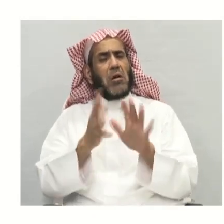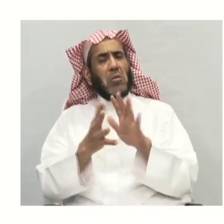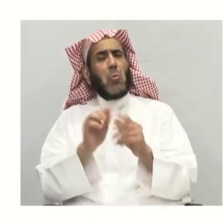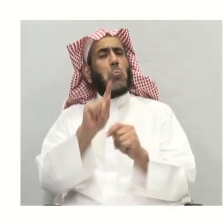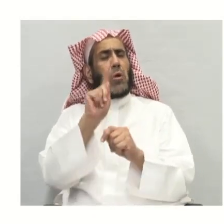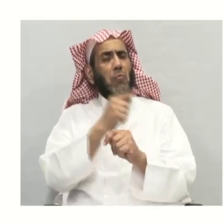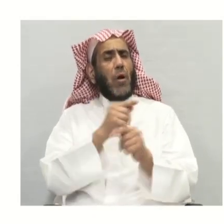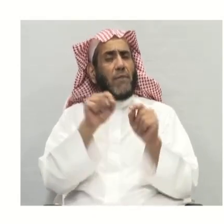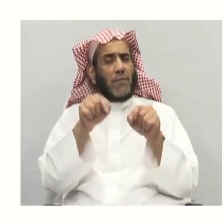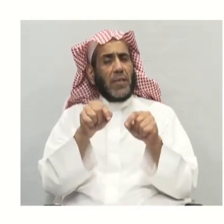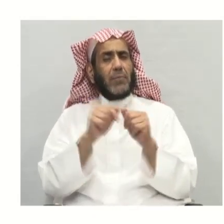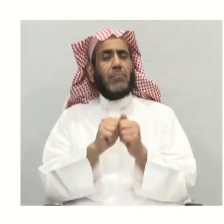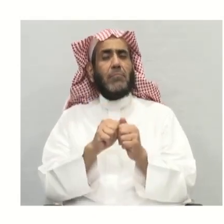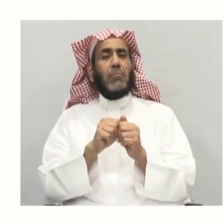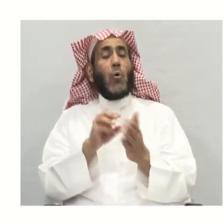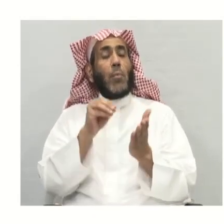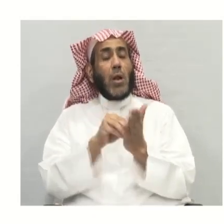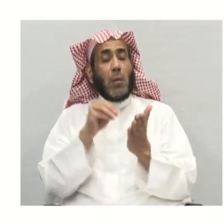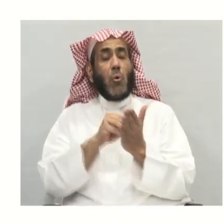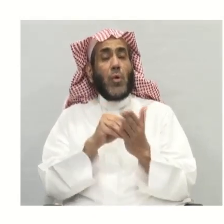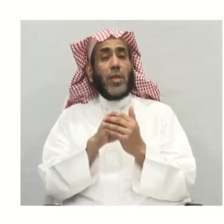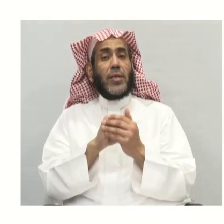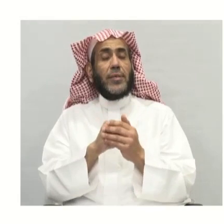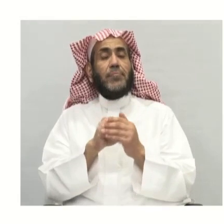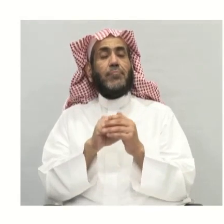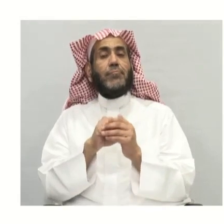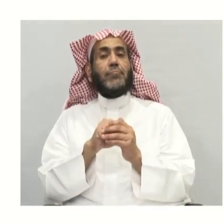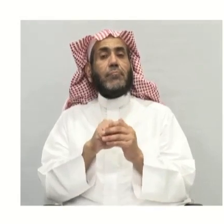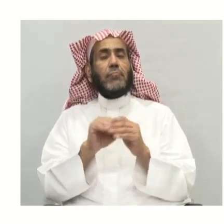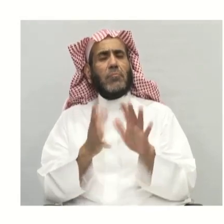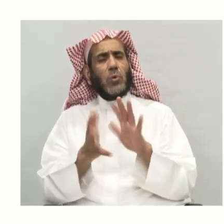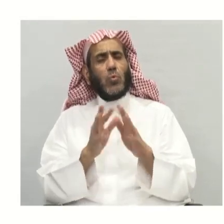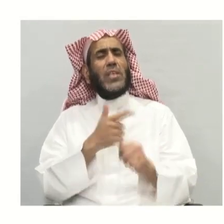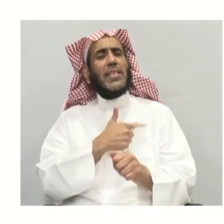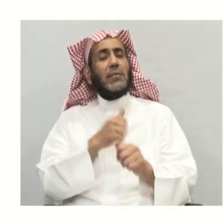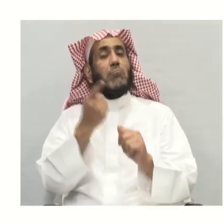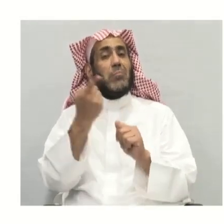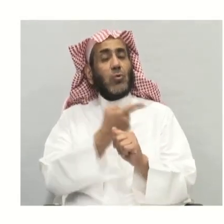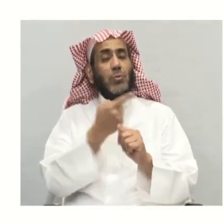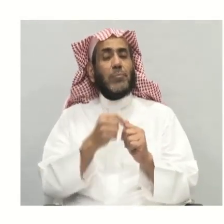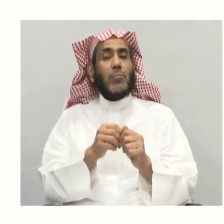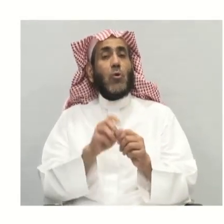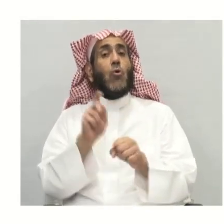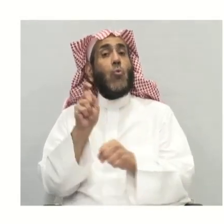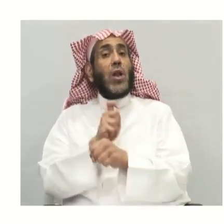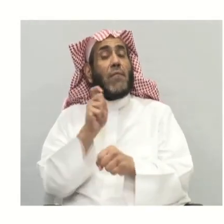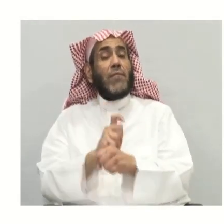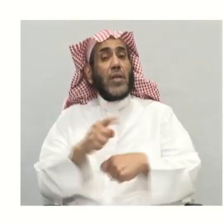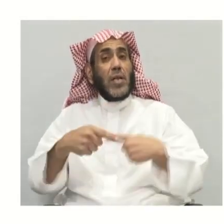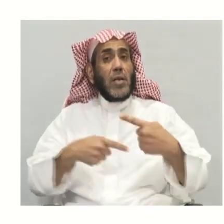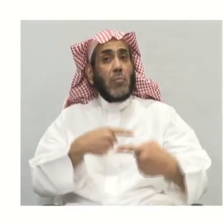مرفوعا ومن مواضعه كذلك ايضا قد يكون منصوبا والفعل المضارع